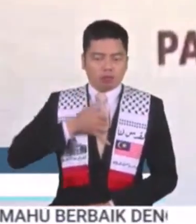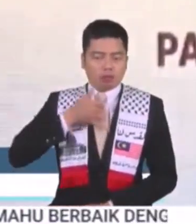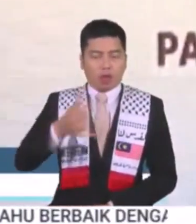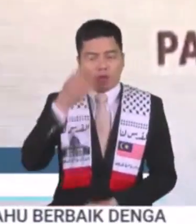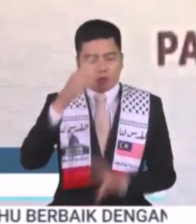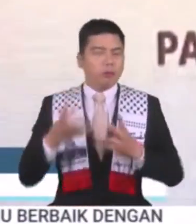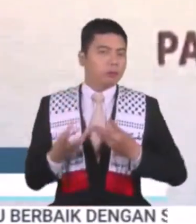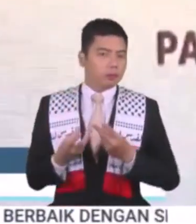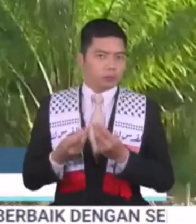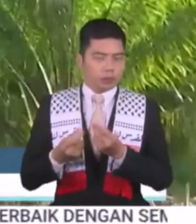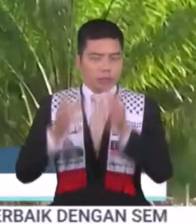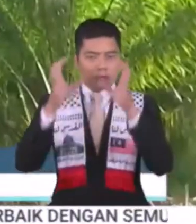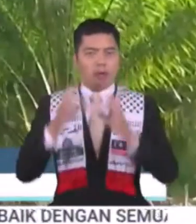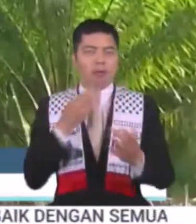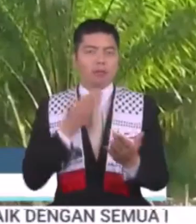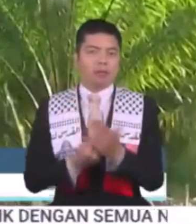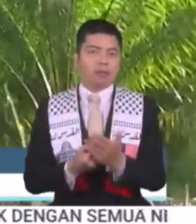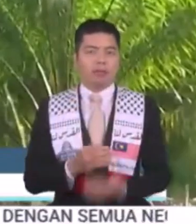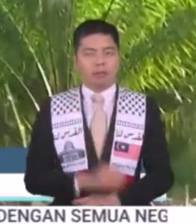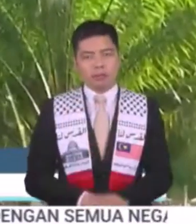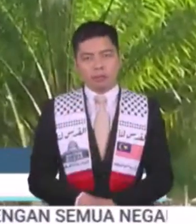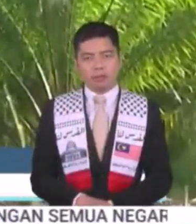baik.